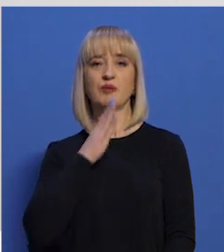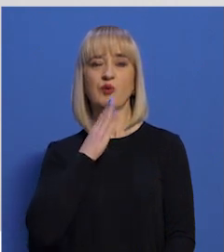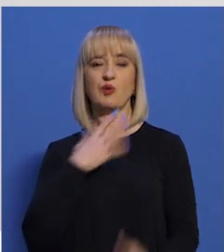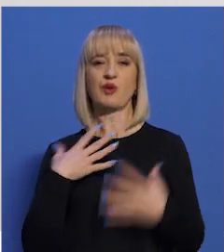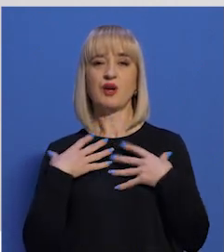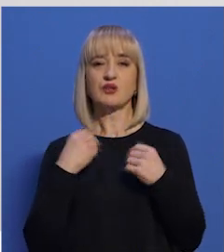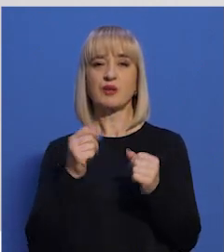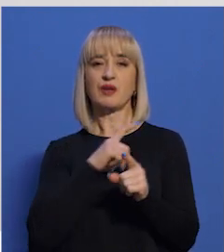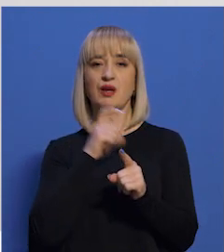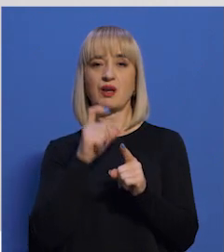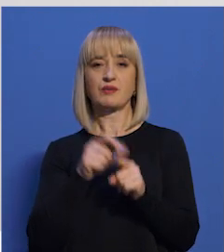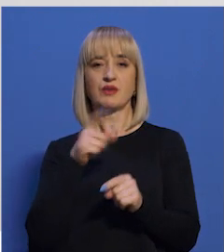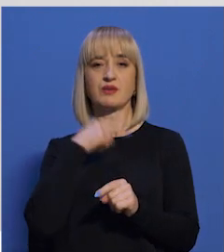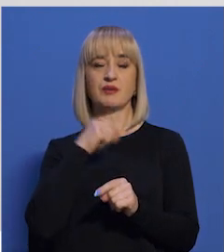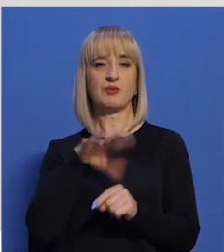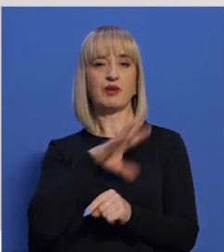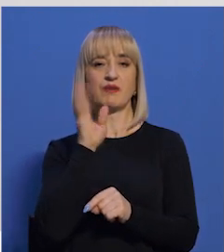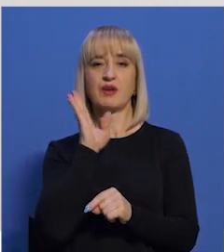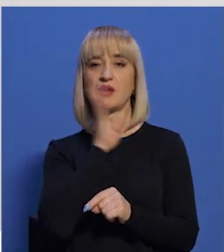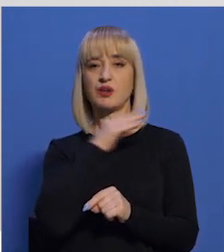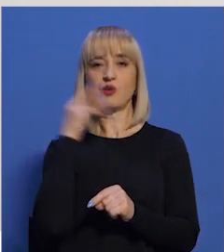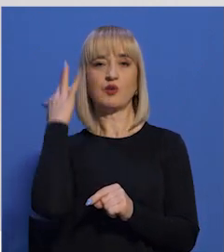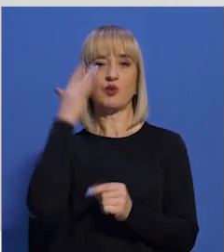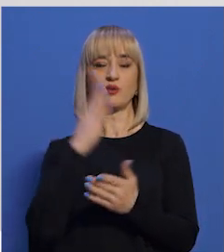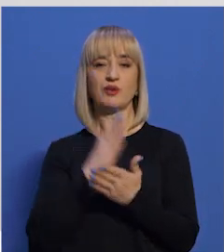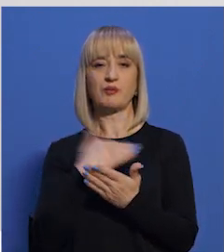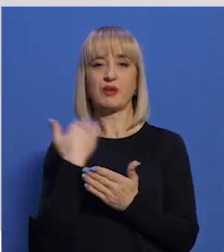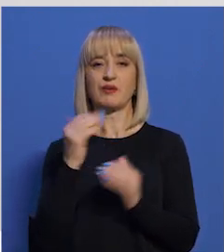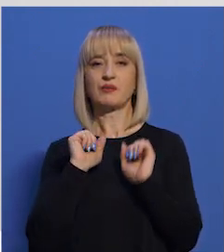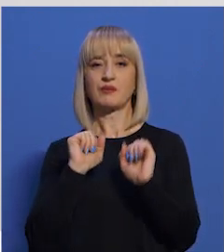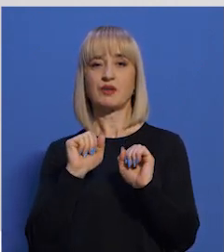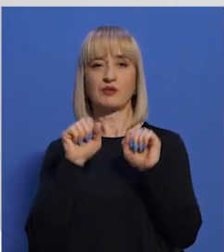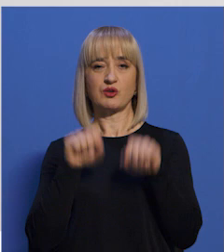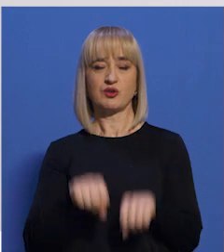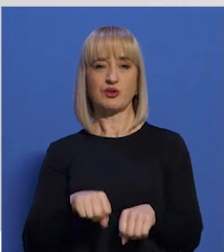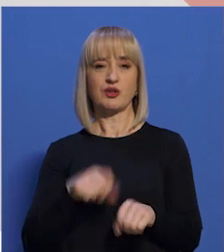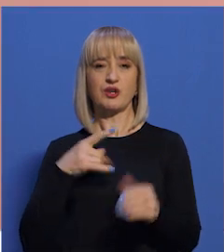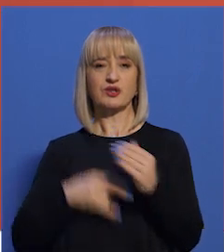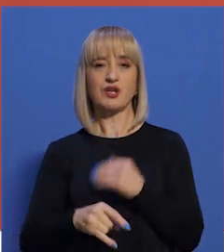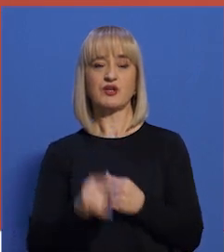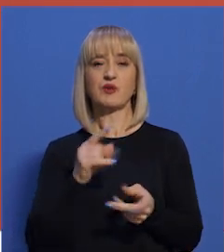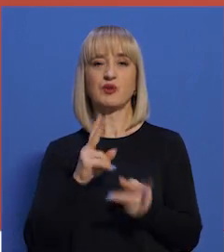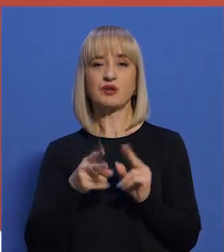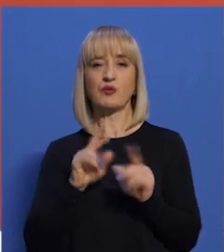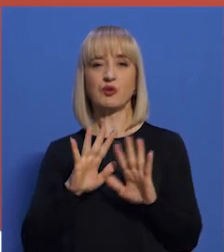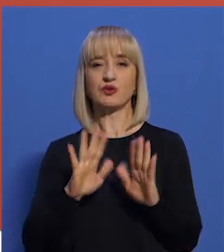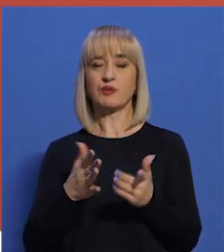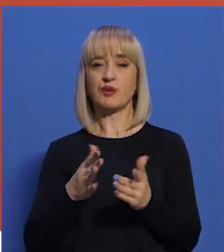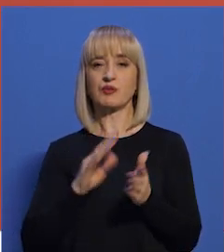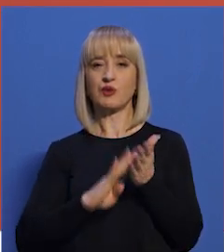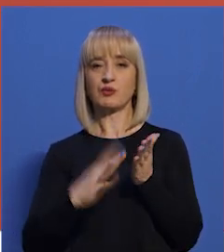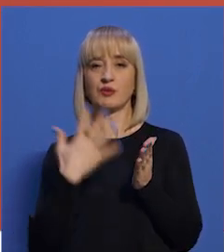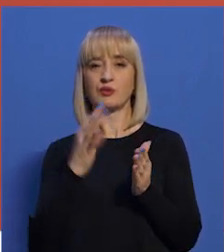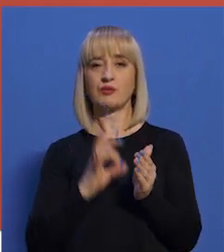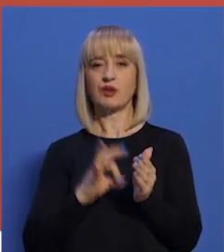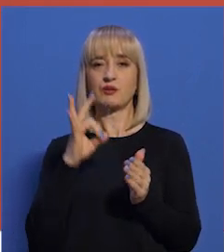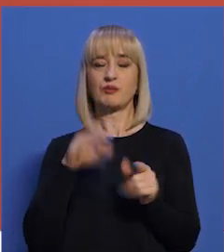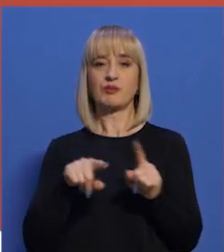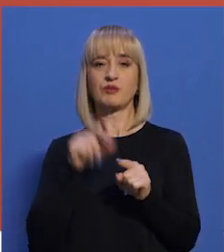ჩემი გოგონა ჯამრთელია, ამ სიტყვების წარმოთქმა ყველა დედის ოცნება. თქვენ მათი დაცვა შეგიძლიათ. საშულოსნოს ყელის კიბოს